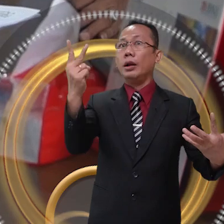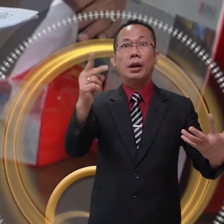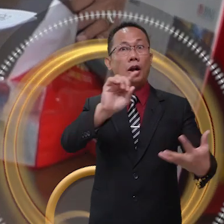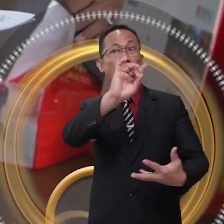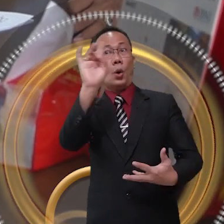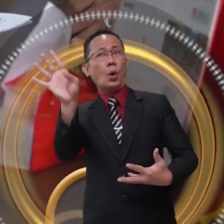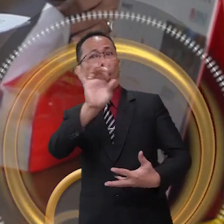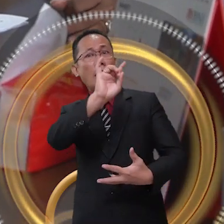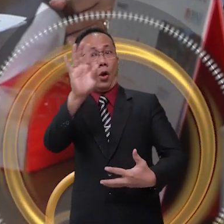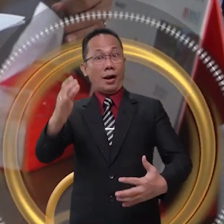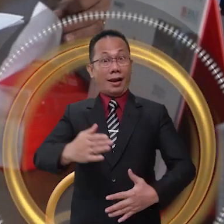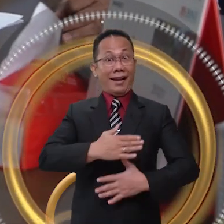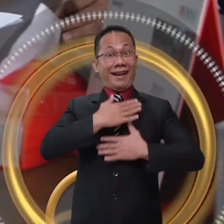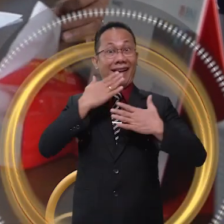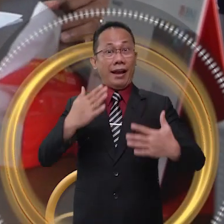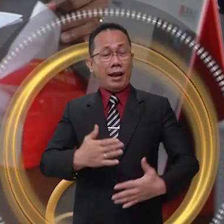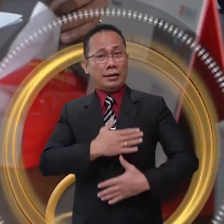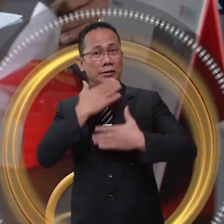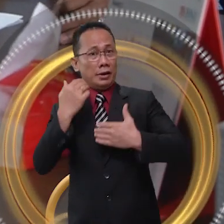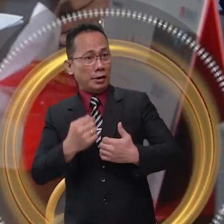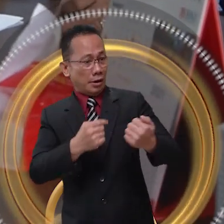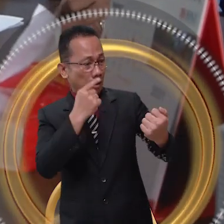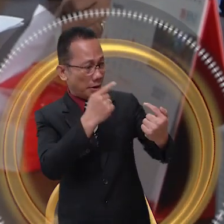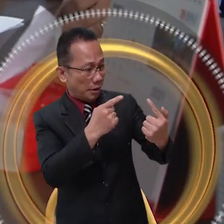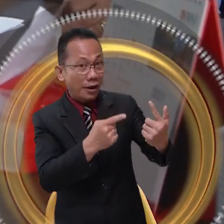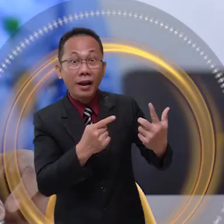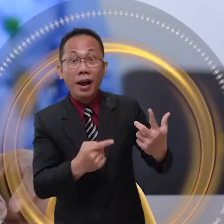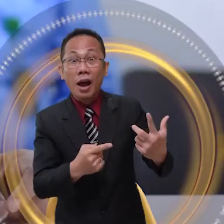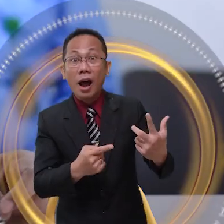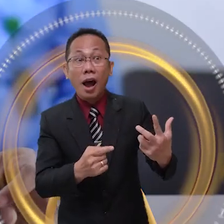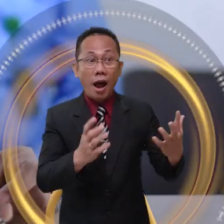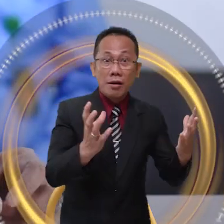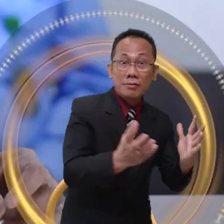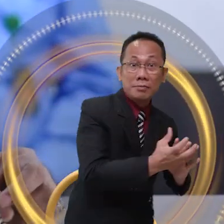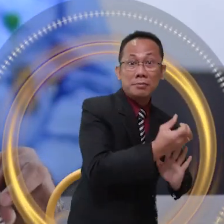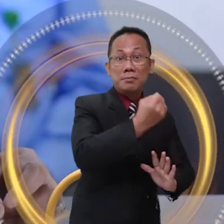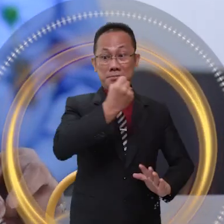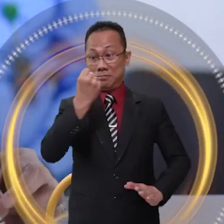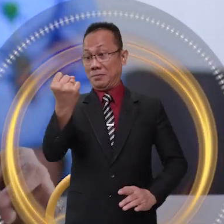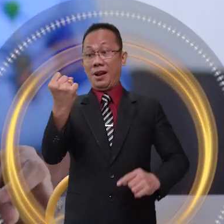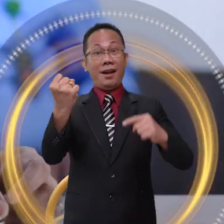terpadu satu pintu pada Pengadilan Negeri Jakarta Pusat, maka